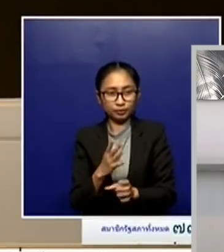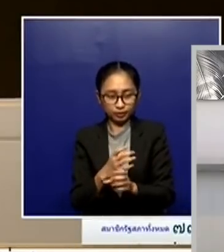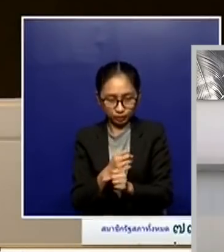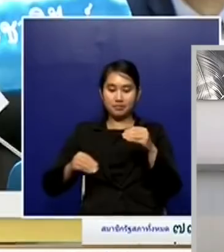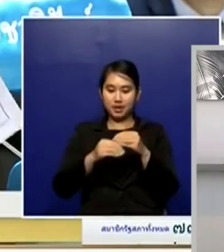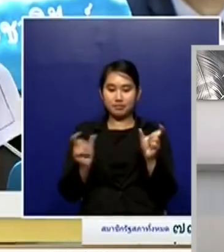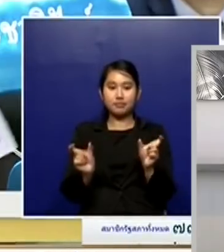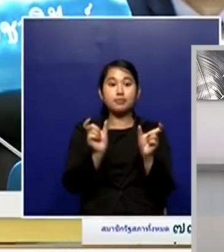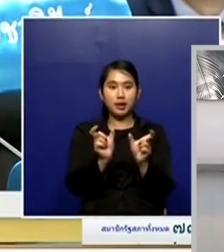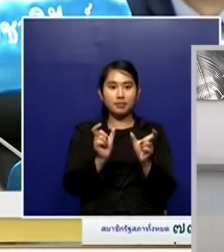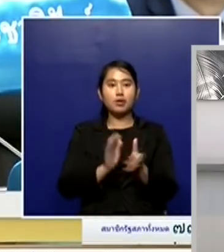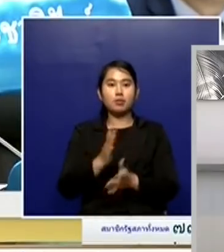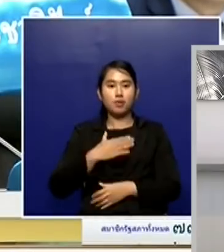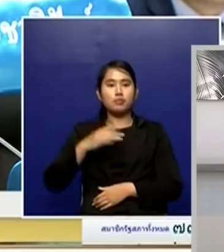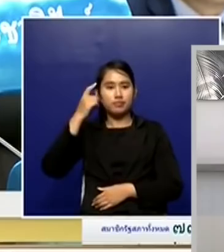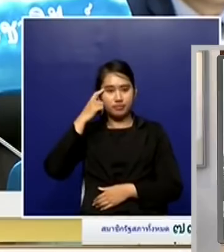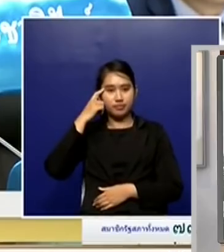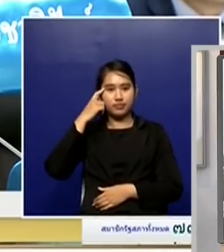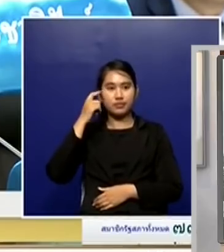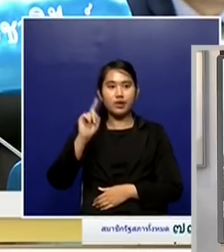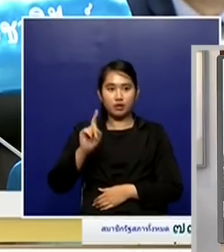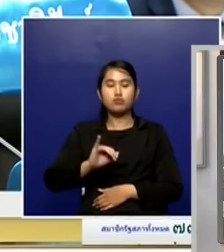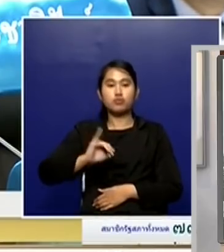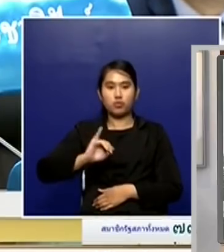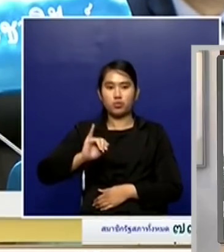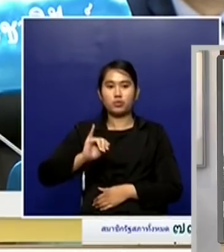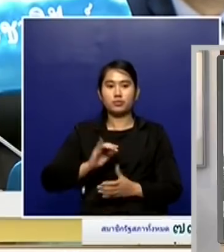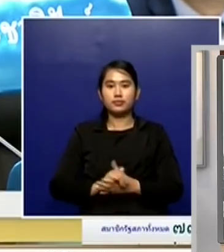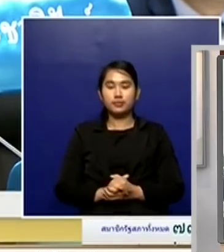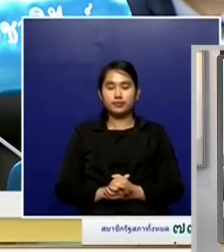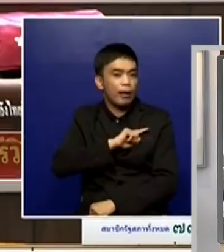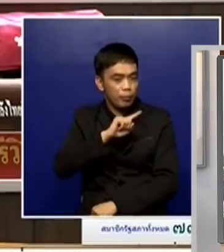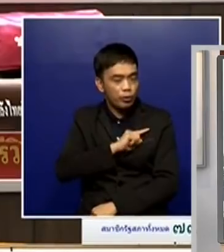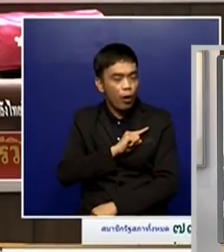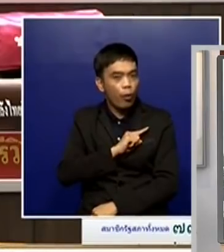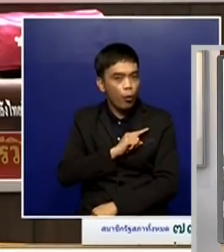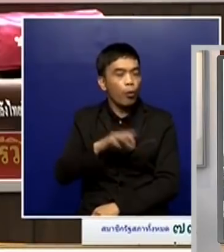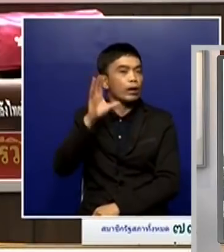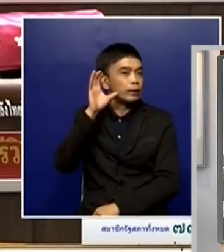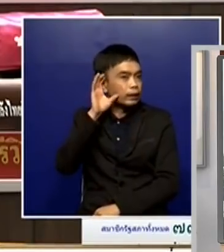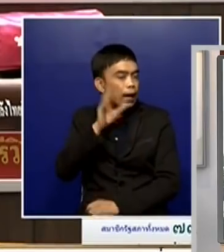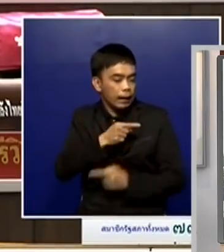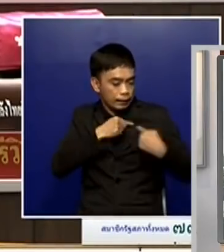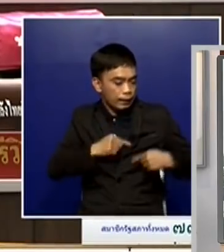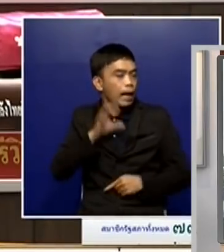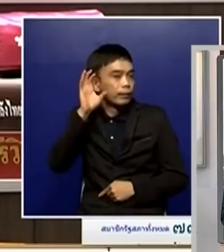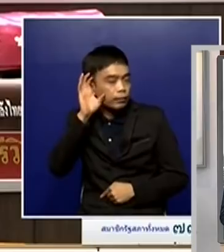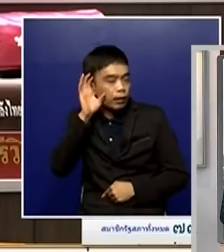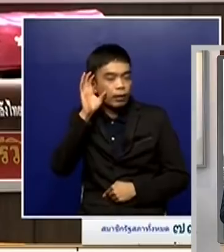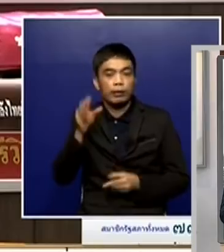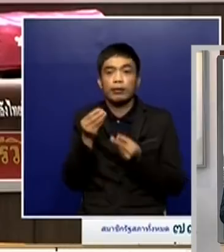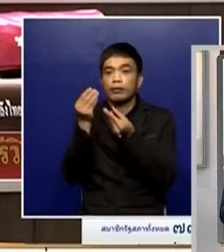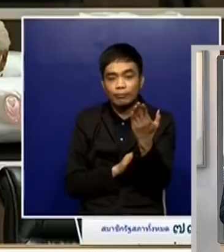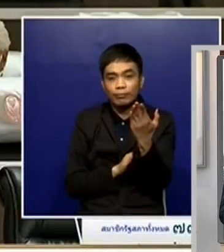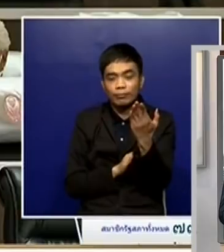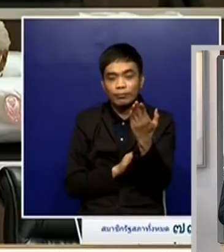โหวตบางรายมาตราไปโหวตแพ้กับพรรคฝ่ายค้านกฎหมายที่ว่านั่นก็คือมาตรา 9ครับทั้ง